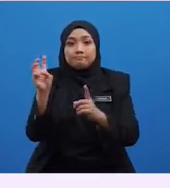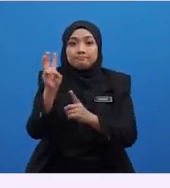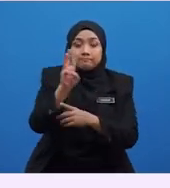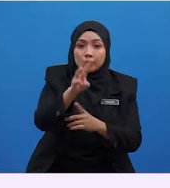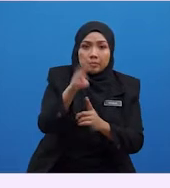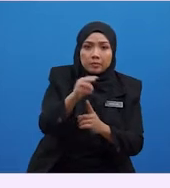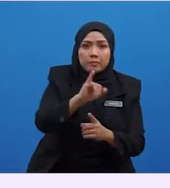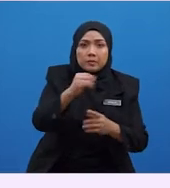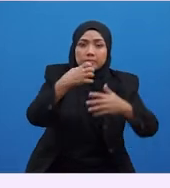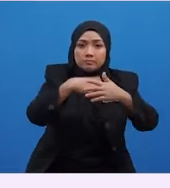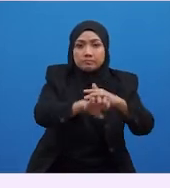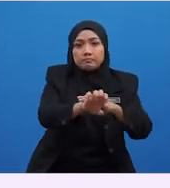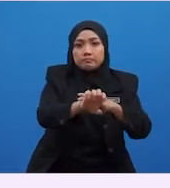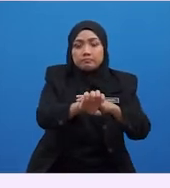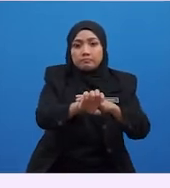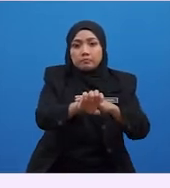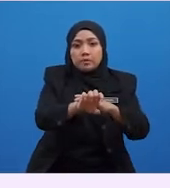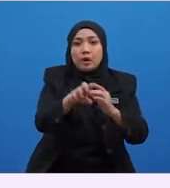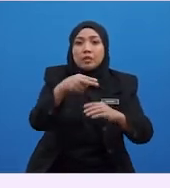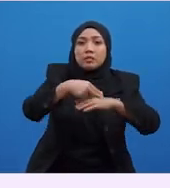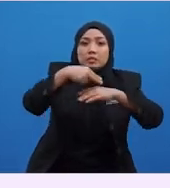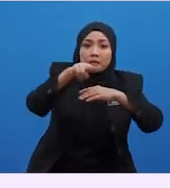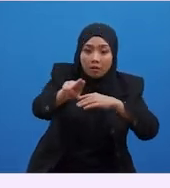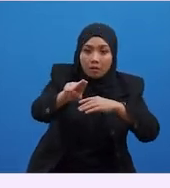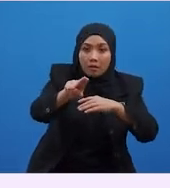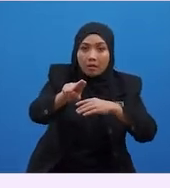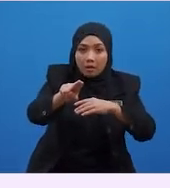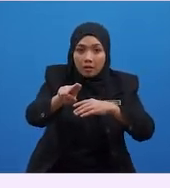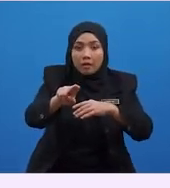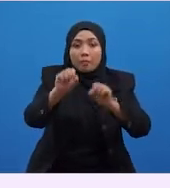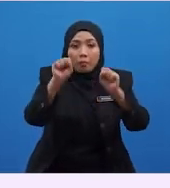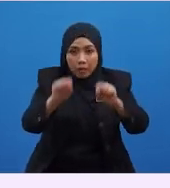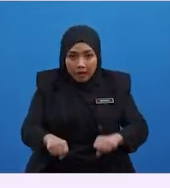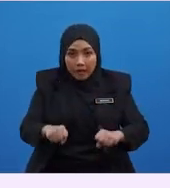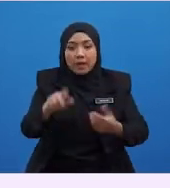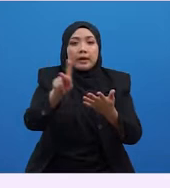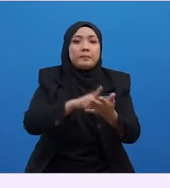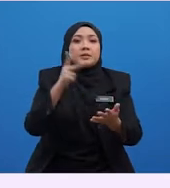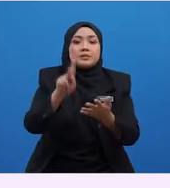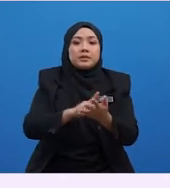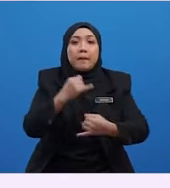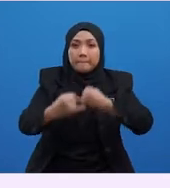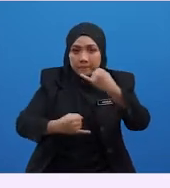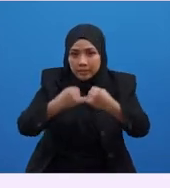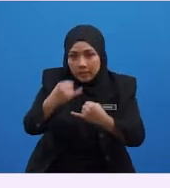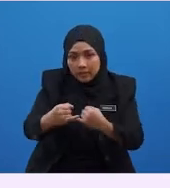dipaparkan. Ini menunjukkan rangkaian tersebut berfungsi dengan baik.